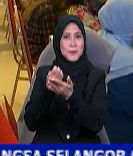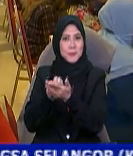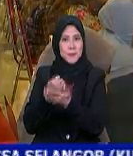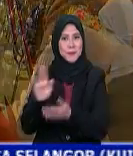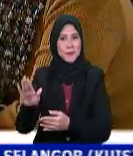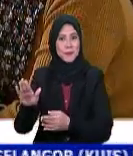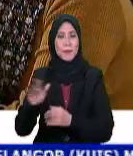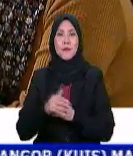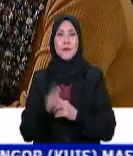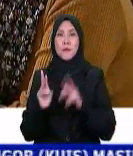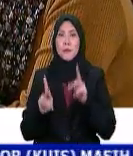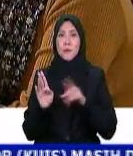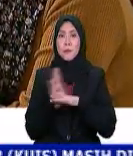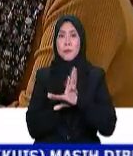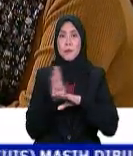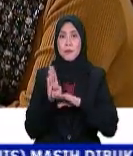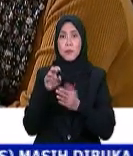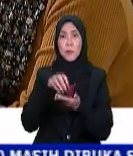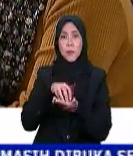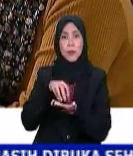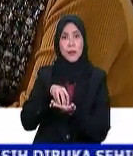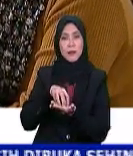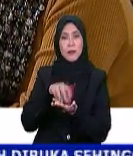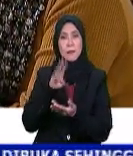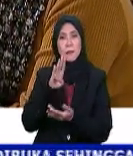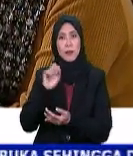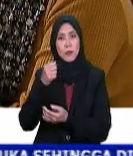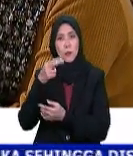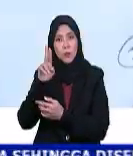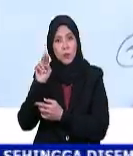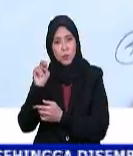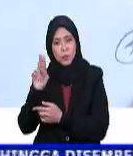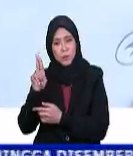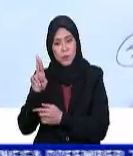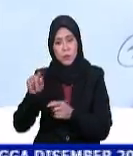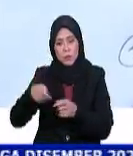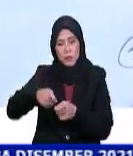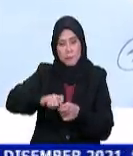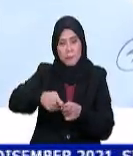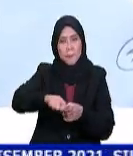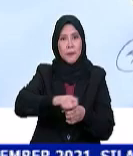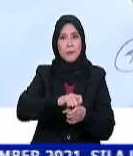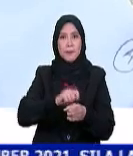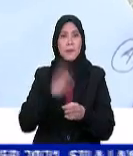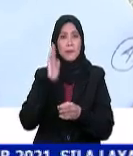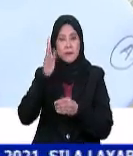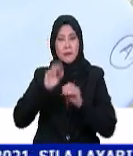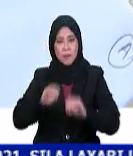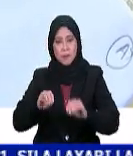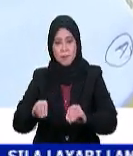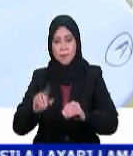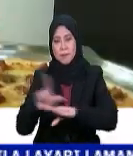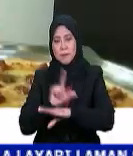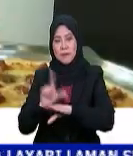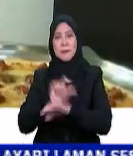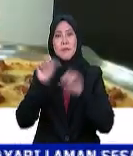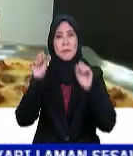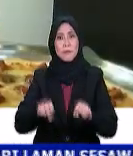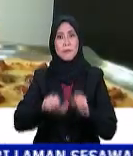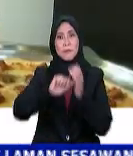yang mereka kuih, contohnya bahulu ke karipap ke, mereka akan dilatih untuk kita